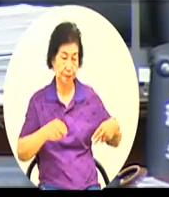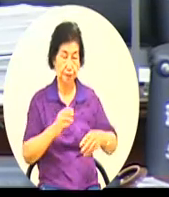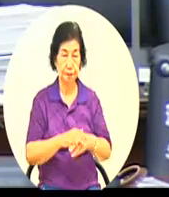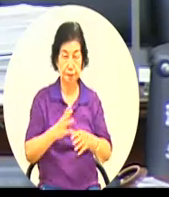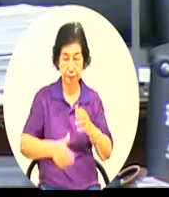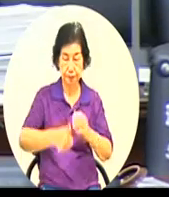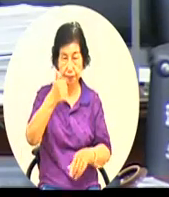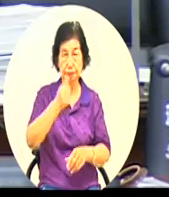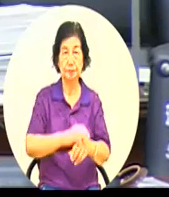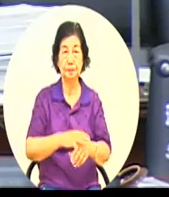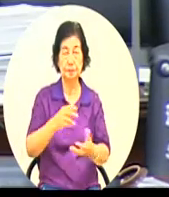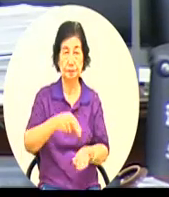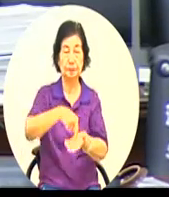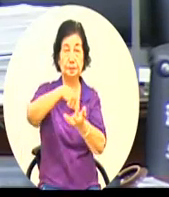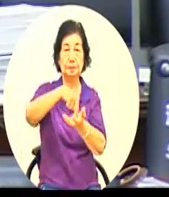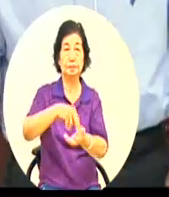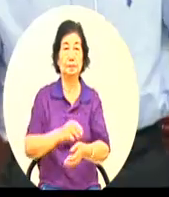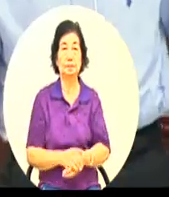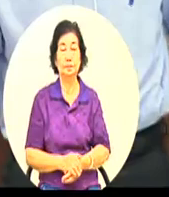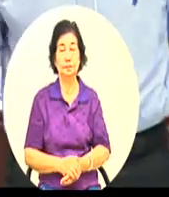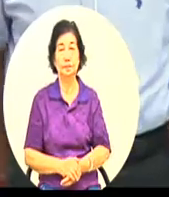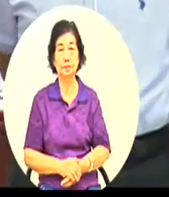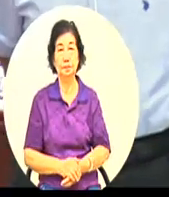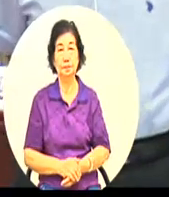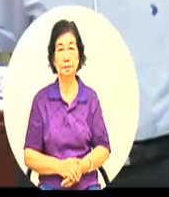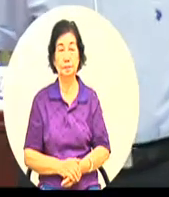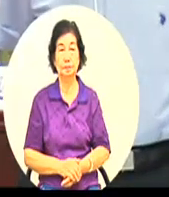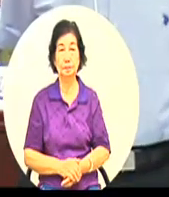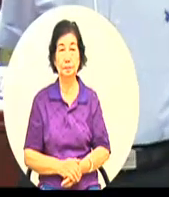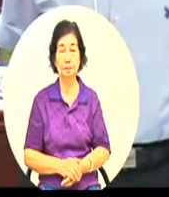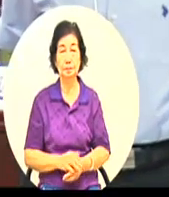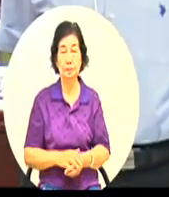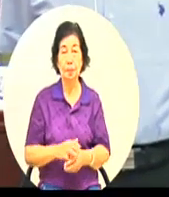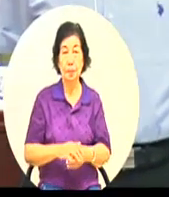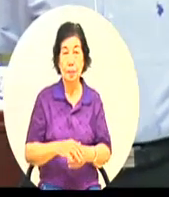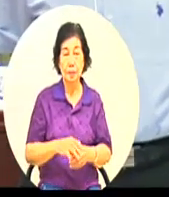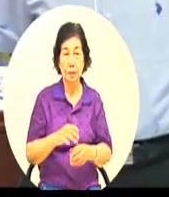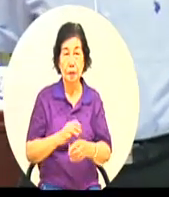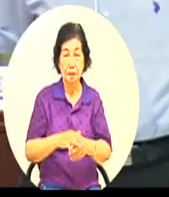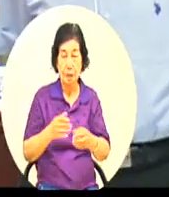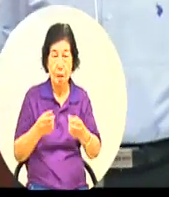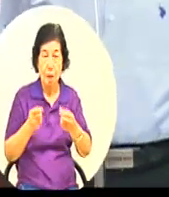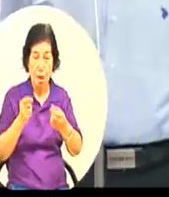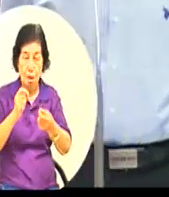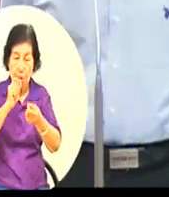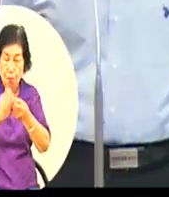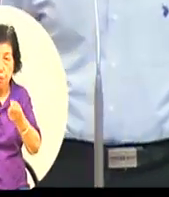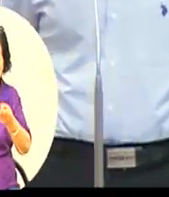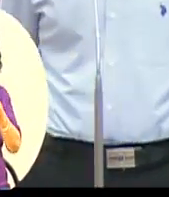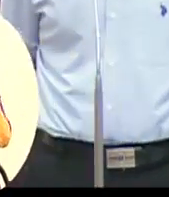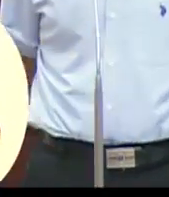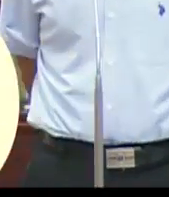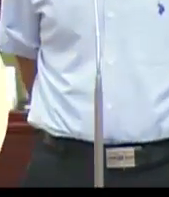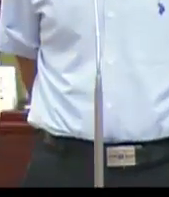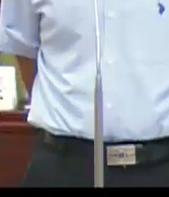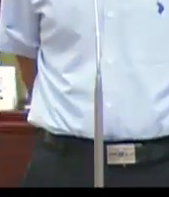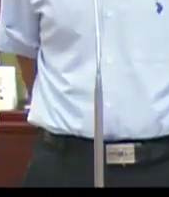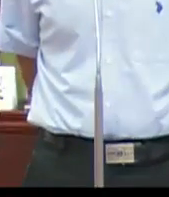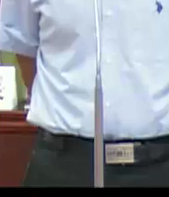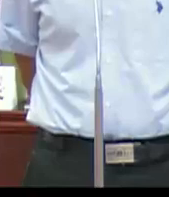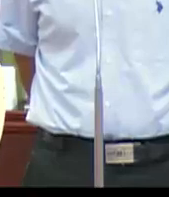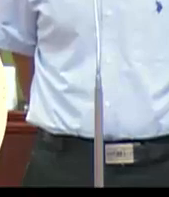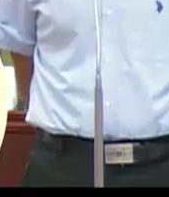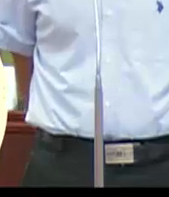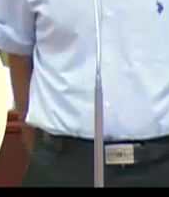来。 啊，当当放二十分过十七秒时，啊，恁环保局有开